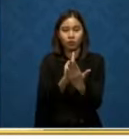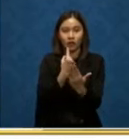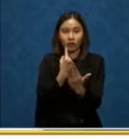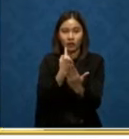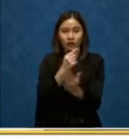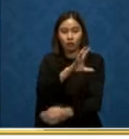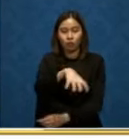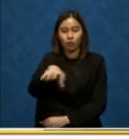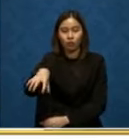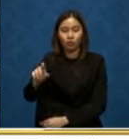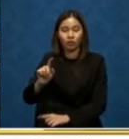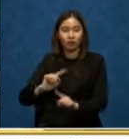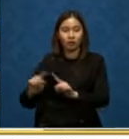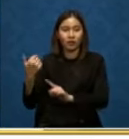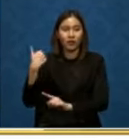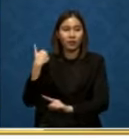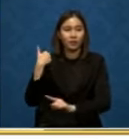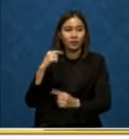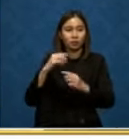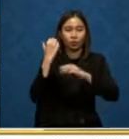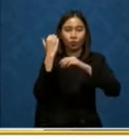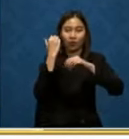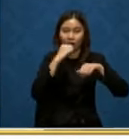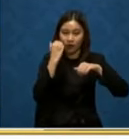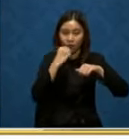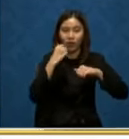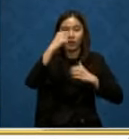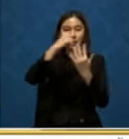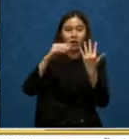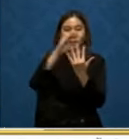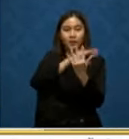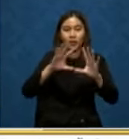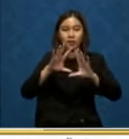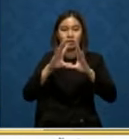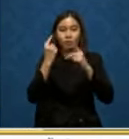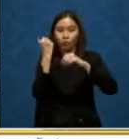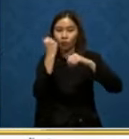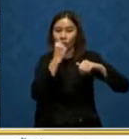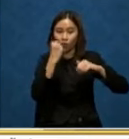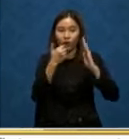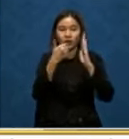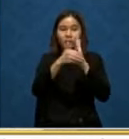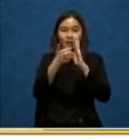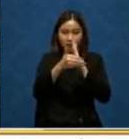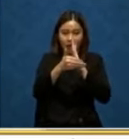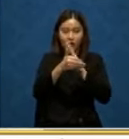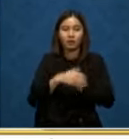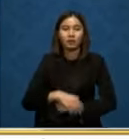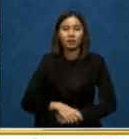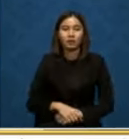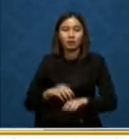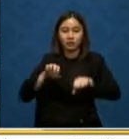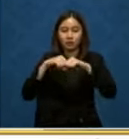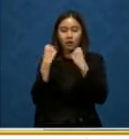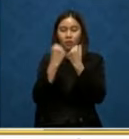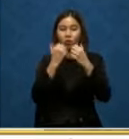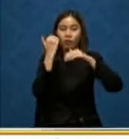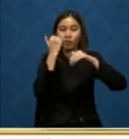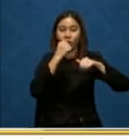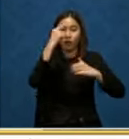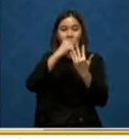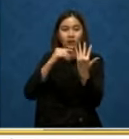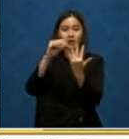4องค์กรได้แก่สหพันธุ์ชาวไร่อ้อยแห่งประเทศไทยชมรมชาวไร่อ้อยภาคอีสานสหสมาคมชาวไร่